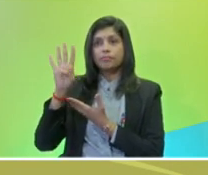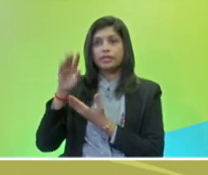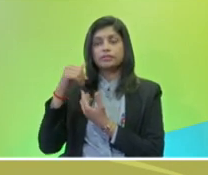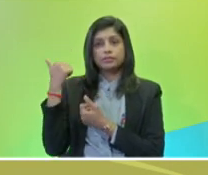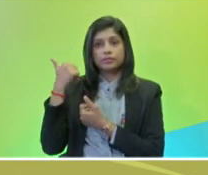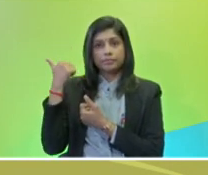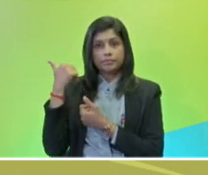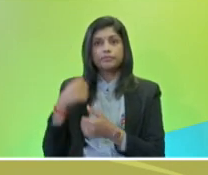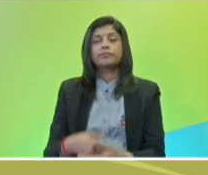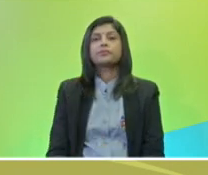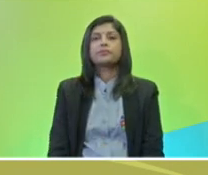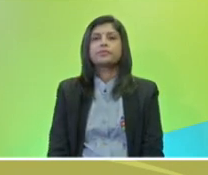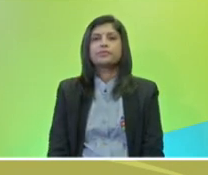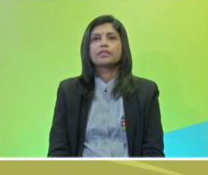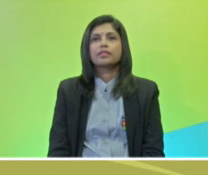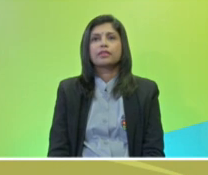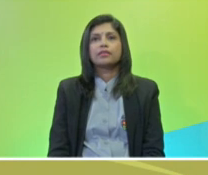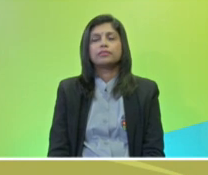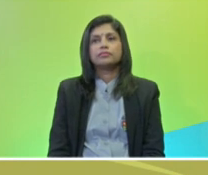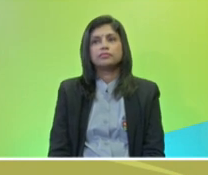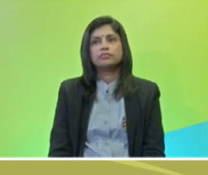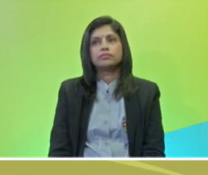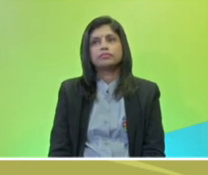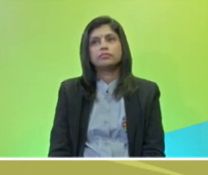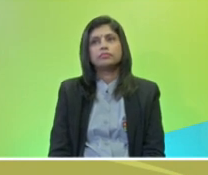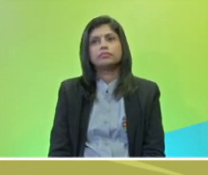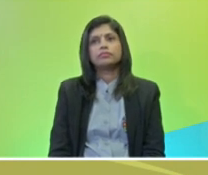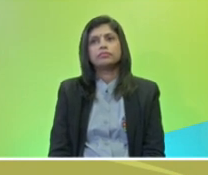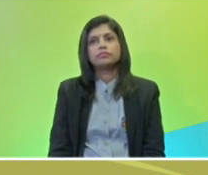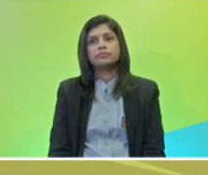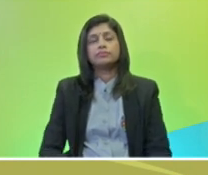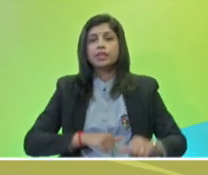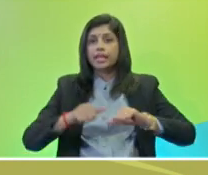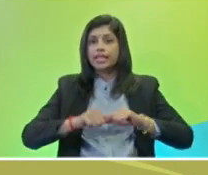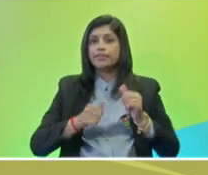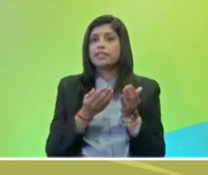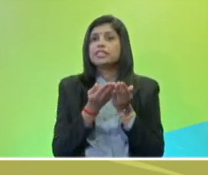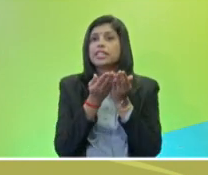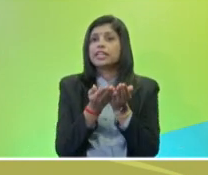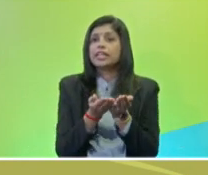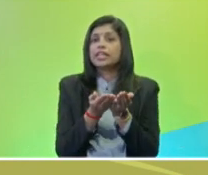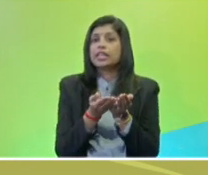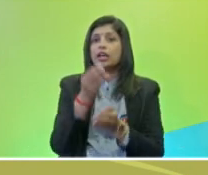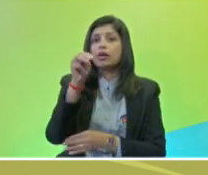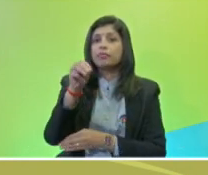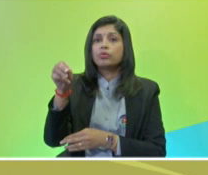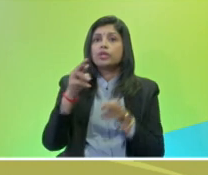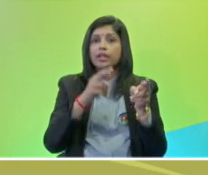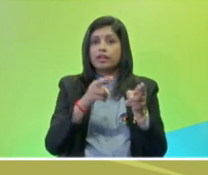situasi masih melakukan aktivitas cadangan adalah murid rancang dan buat